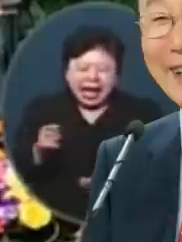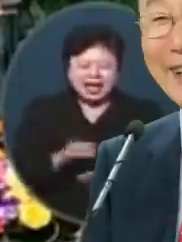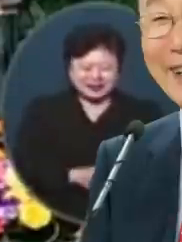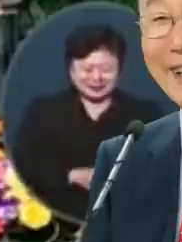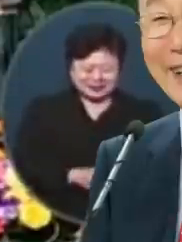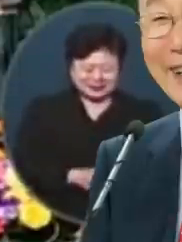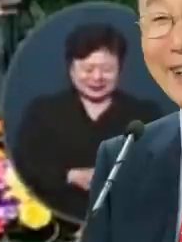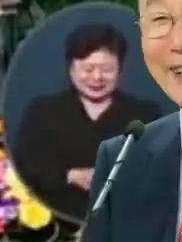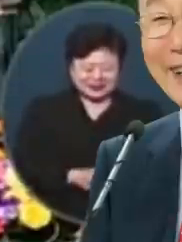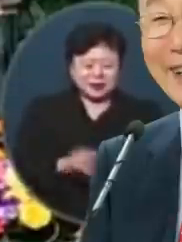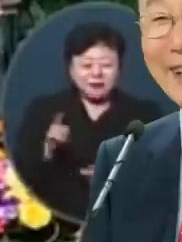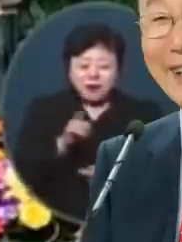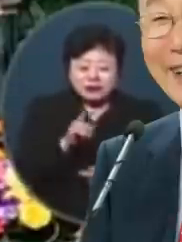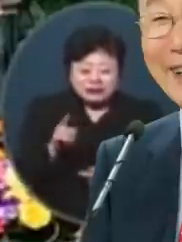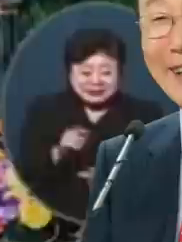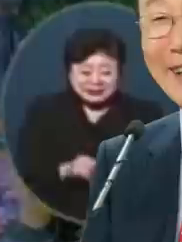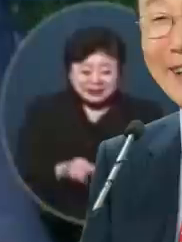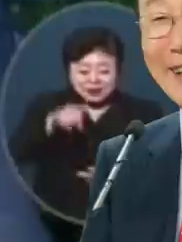무엇인지